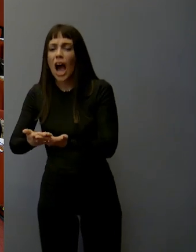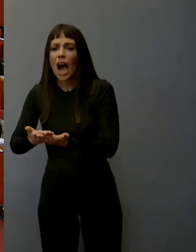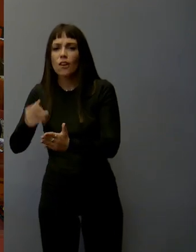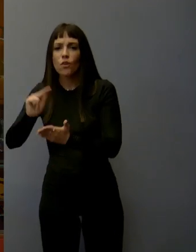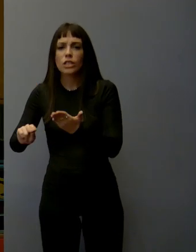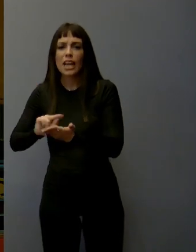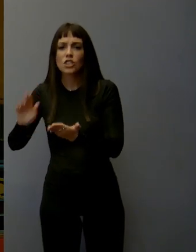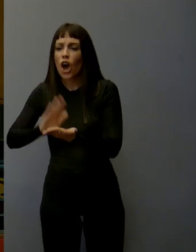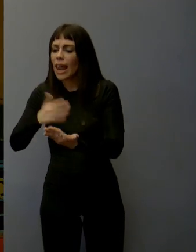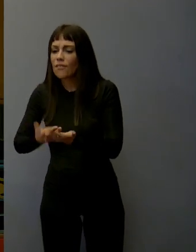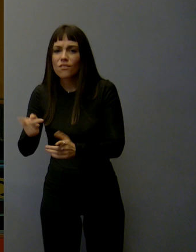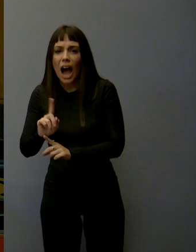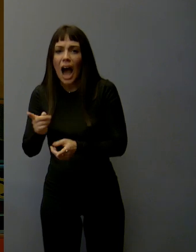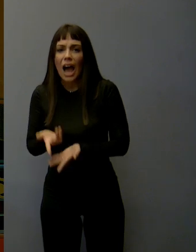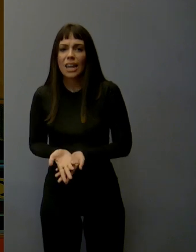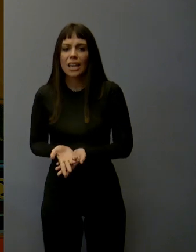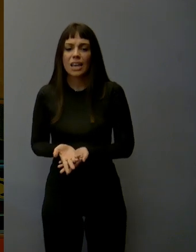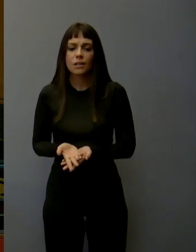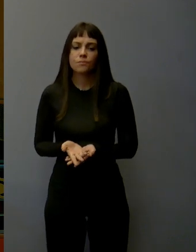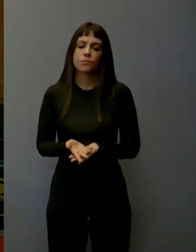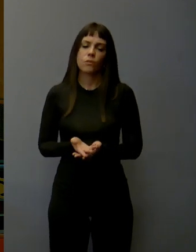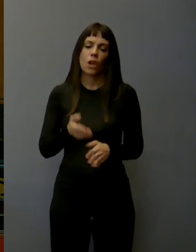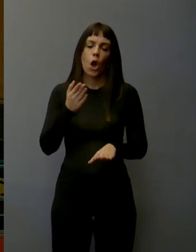va da consigliere Cavour